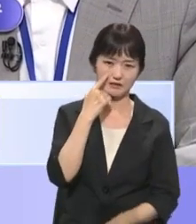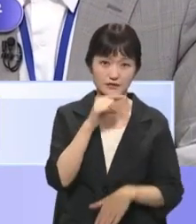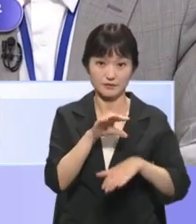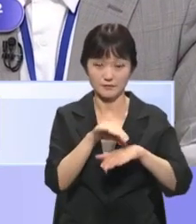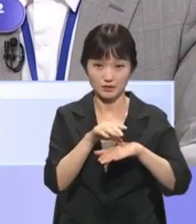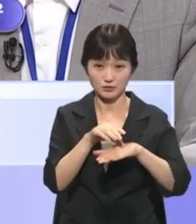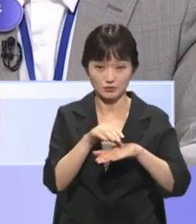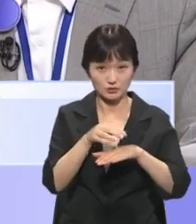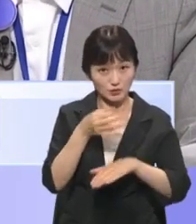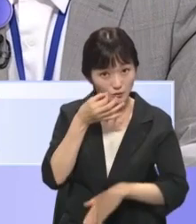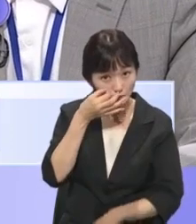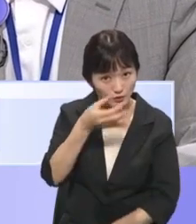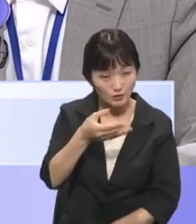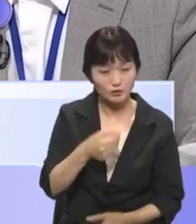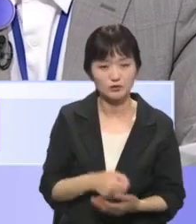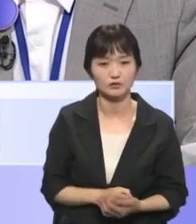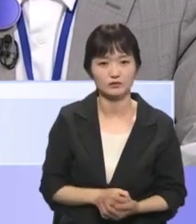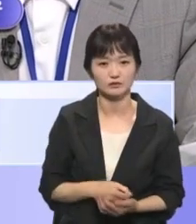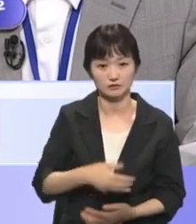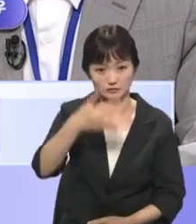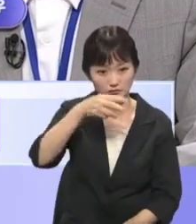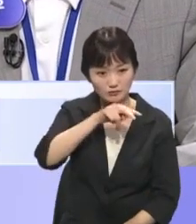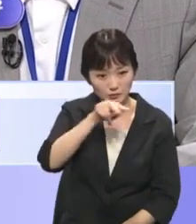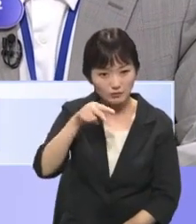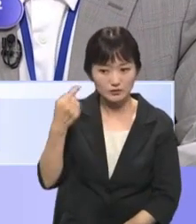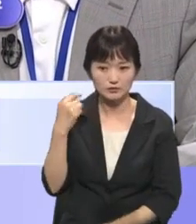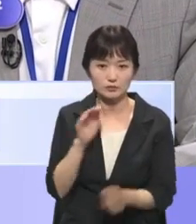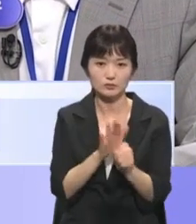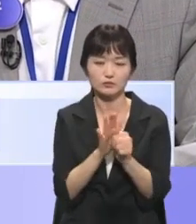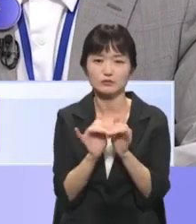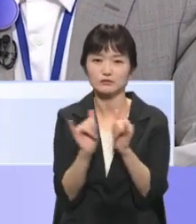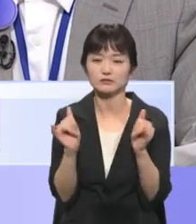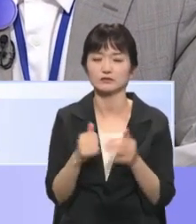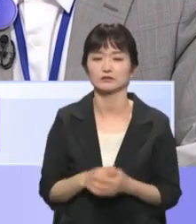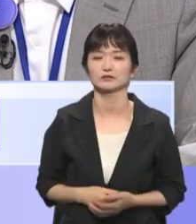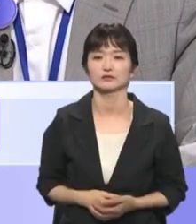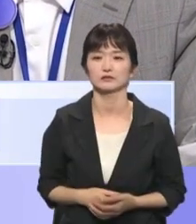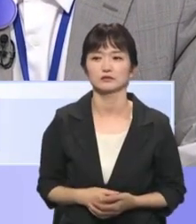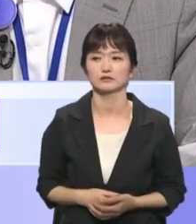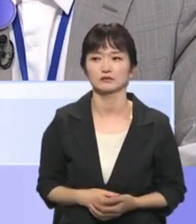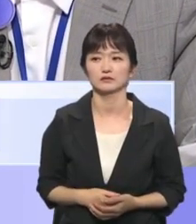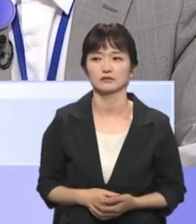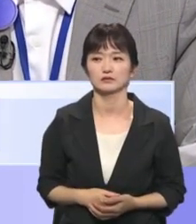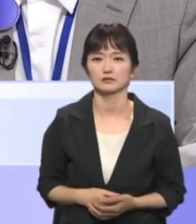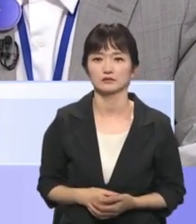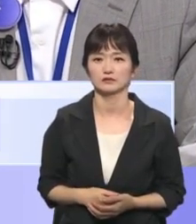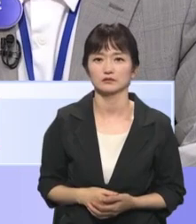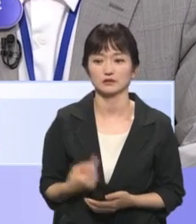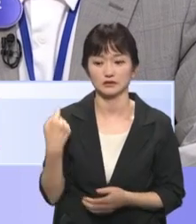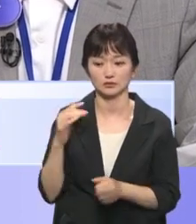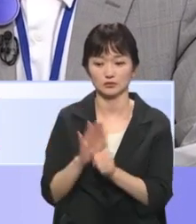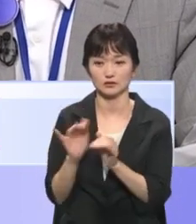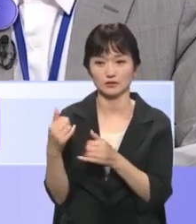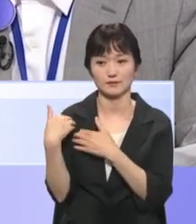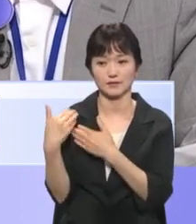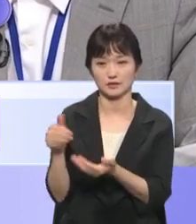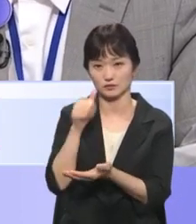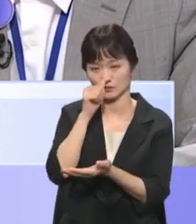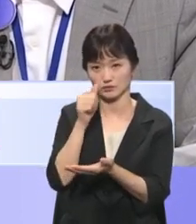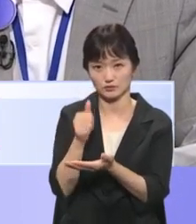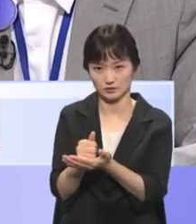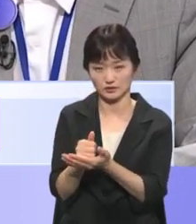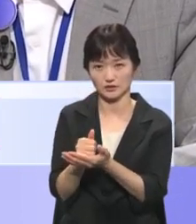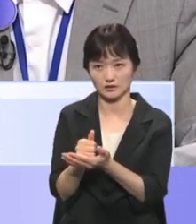자극적인 방송을 하면서 후원한 분들이 있는데 네. 이 후원하는 분들도 적극적으로 방조범으로 보고 적극적으로